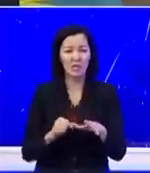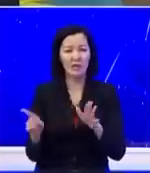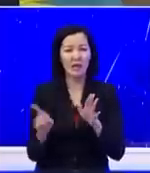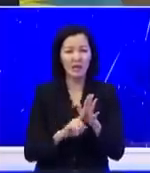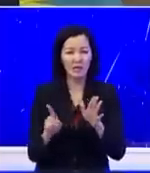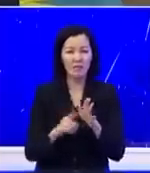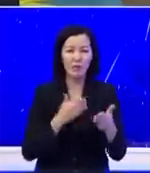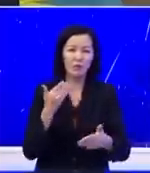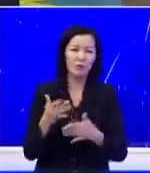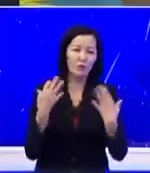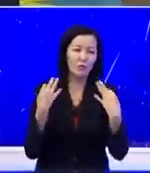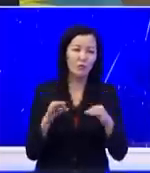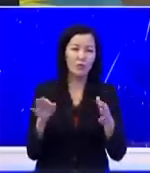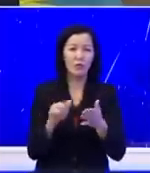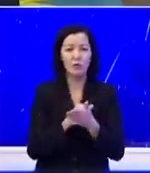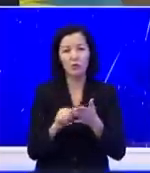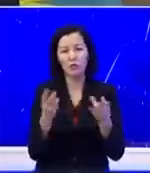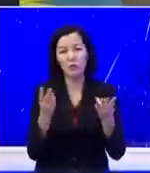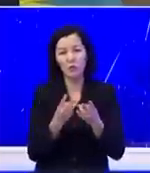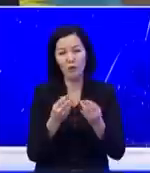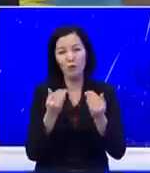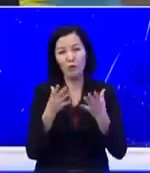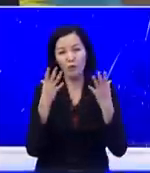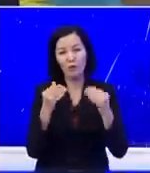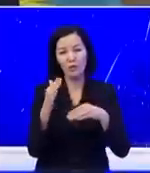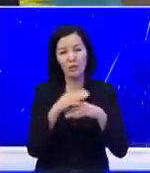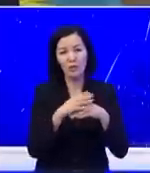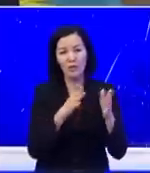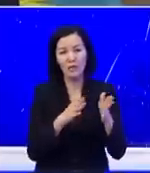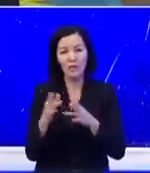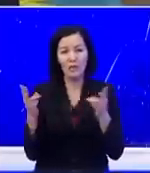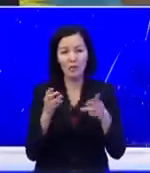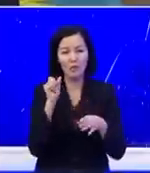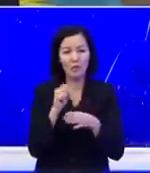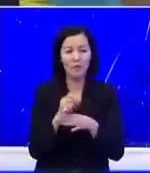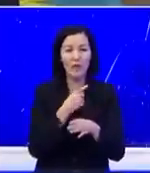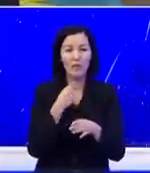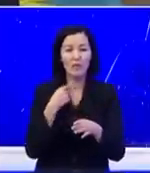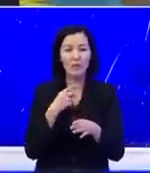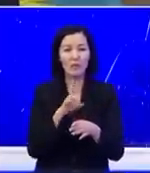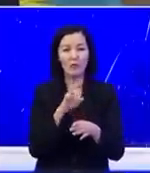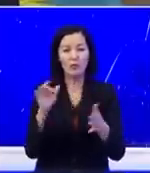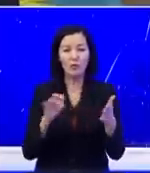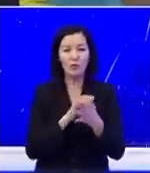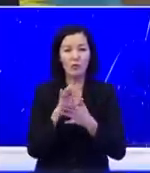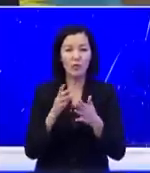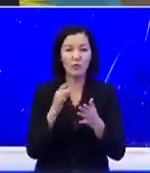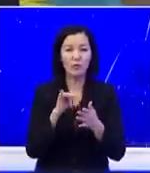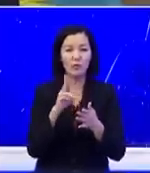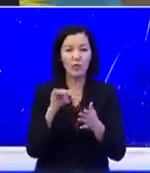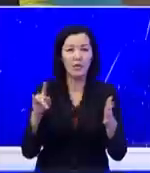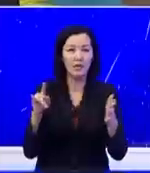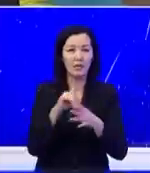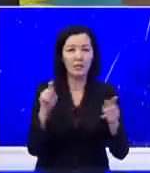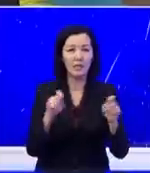жүріп тұрыс, тек рұқсат қағазымен ғана. Бүгін кешке дейін ретке келтіруді тапсырамын. Енді Талдықорған Нұр-Сұлтан шаралы рейстері ашылды.